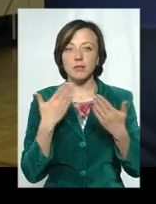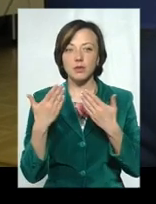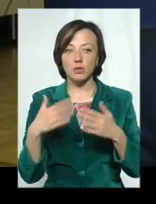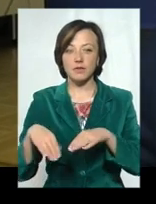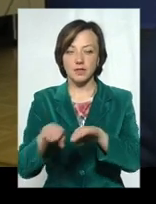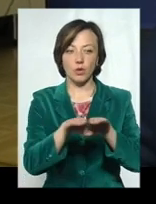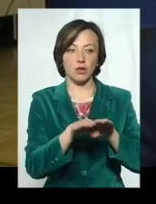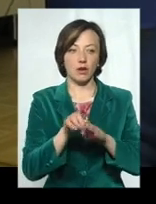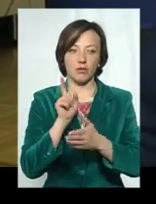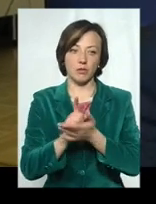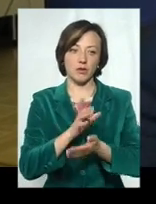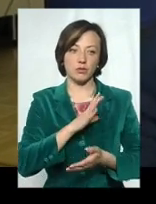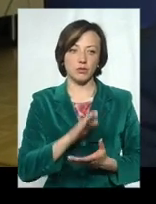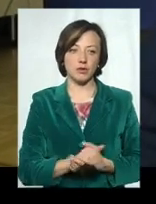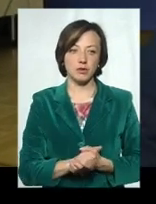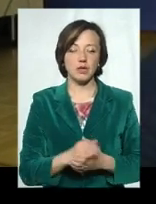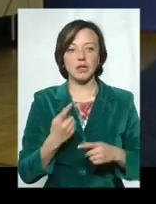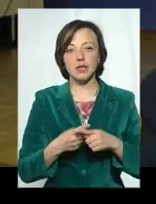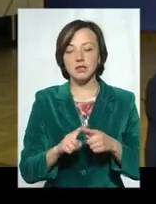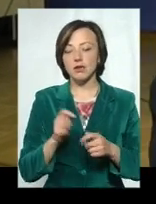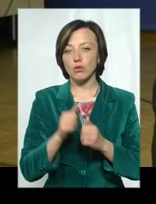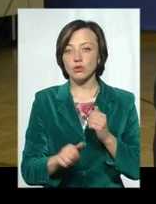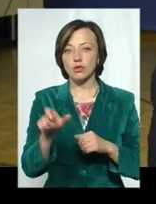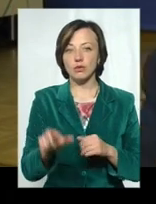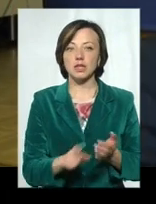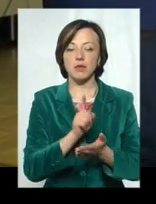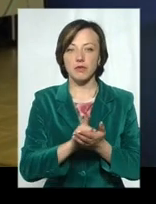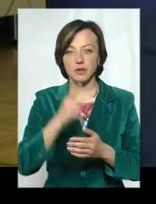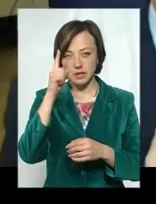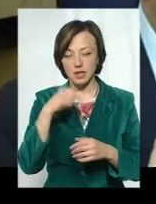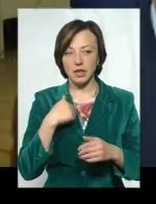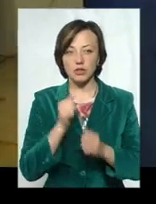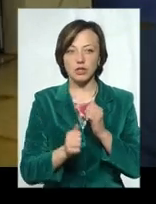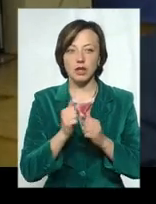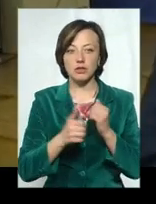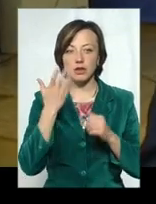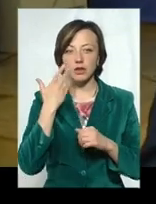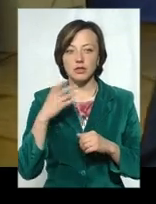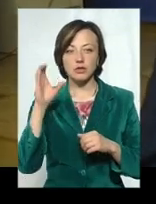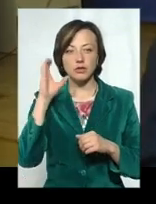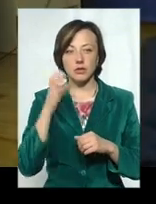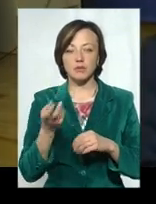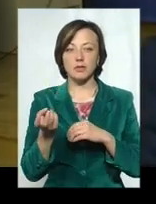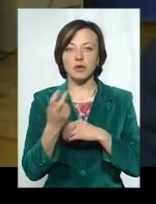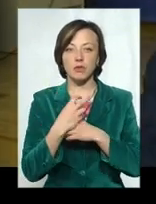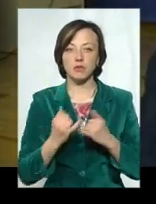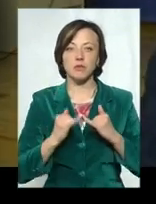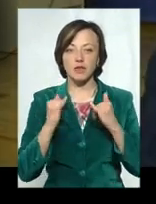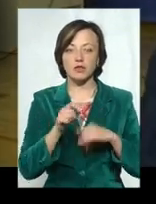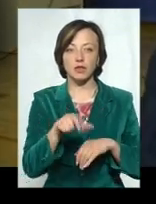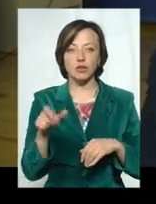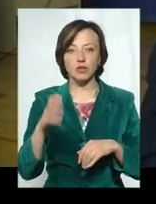всіх однакові повинні бути. І це кожна людина повинна знати. Я часто, коли слухаю, от приходять до мене поважні люди, там